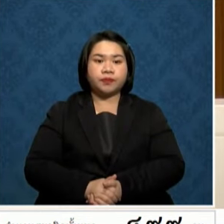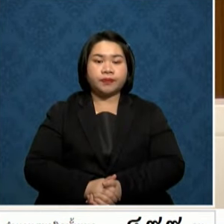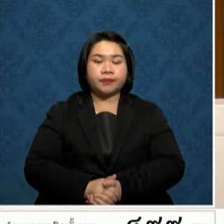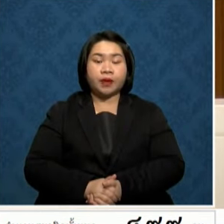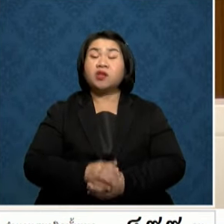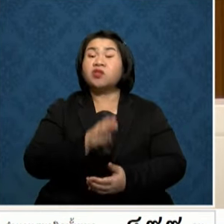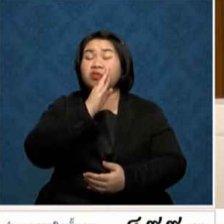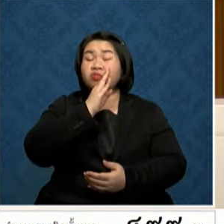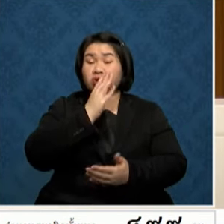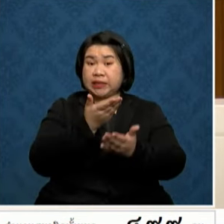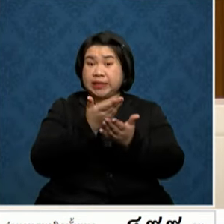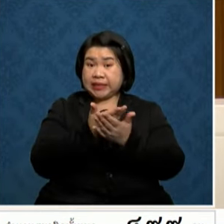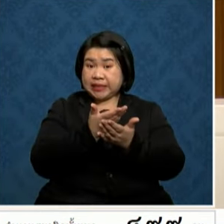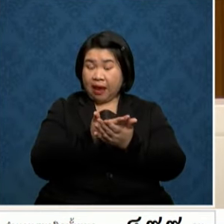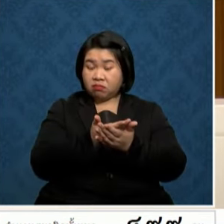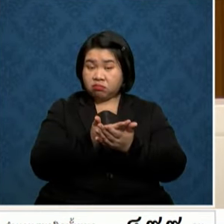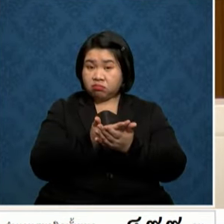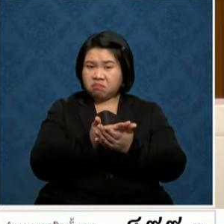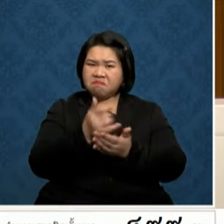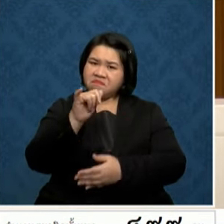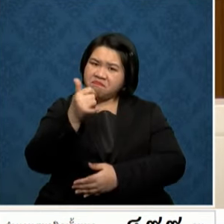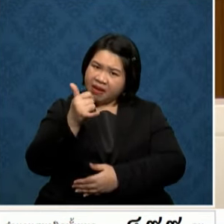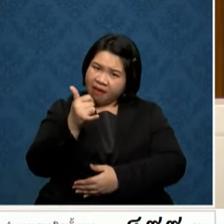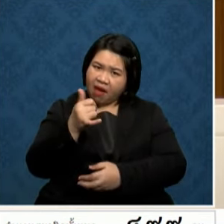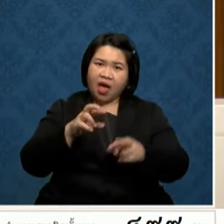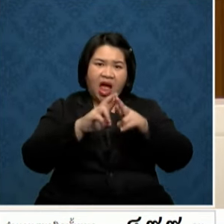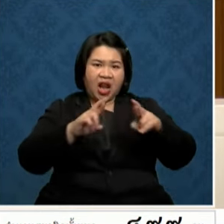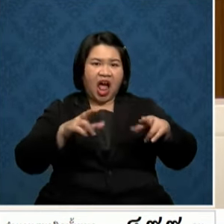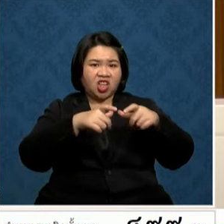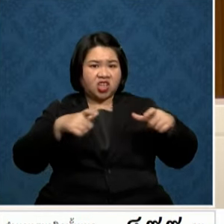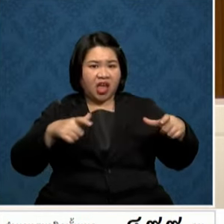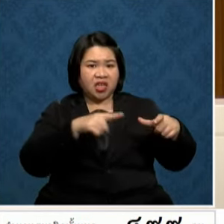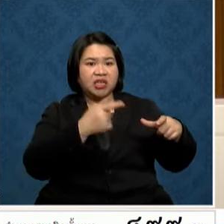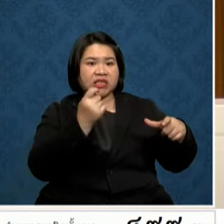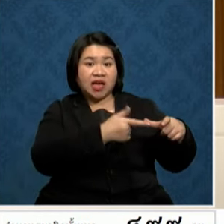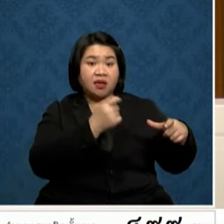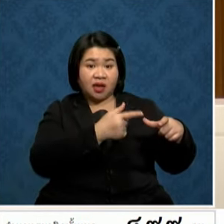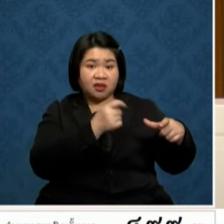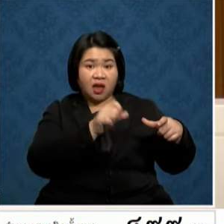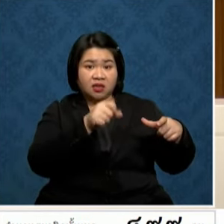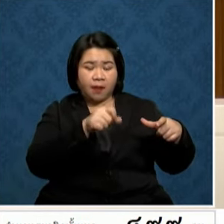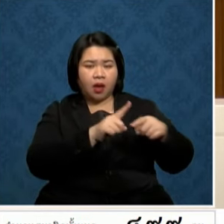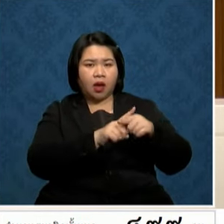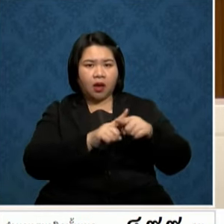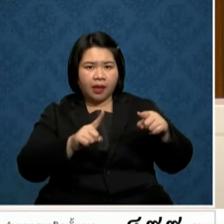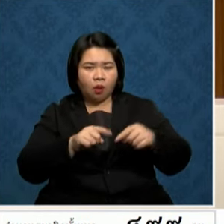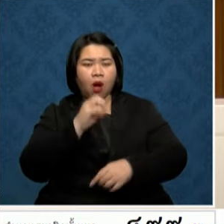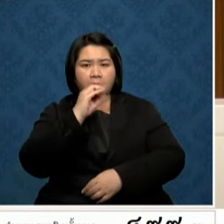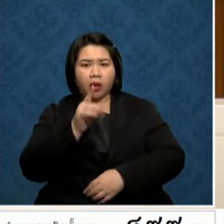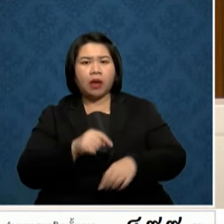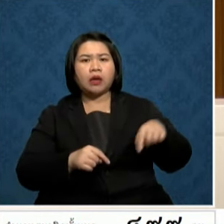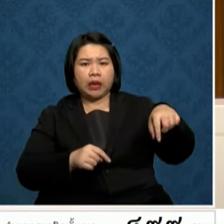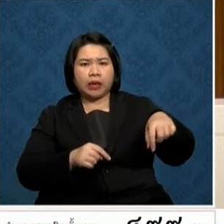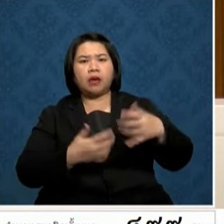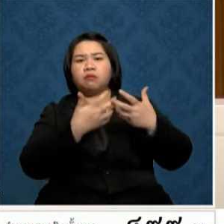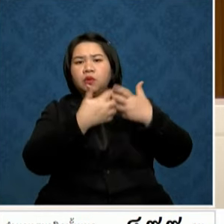ม้ว่าเงินบางส่วนก็อาจจะตองไปใช้ในร้านค้าททเปห่งก็ตามเนี่แต่กตยอมรบนะครับวาร้านค้าเห่านั้นกไมใช่